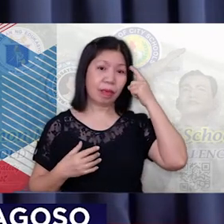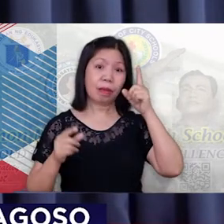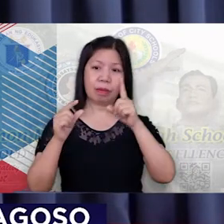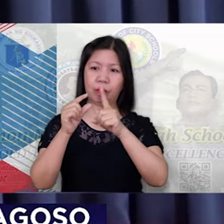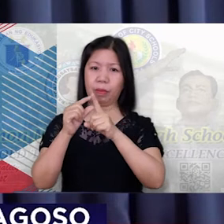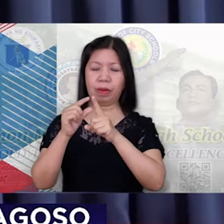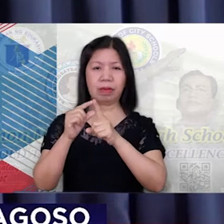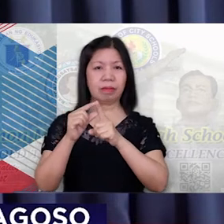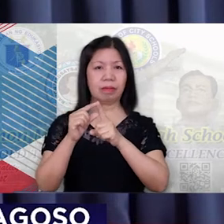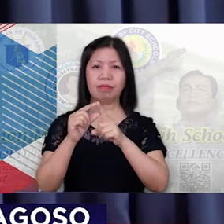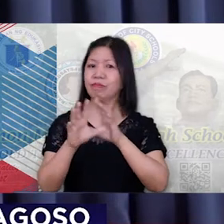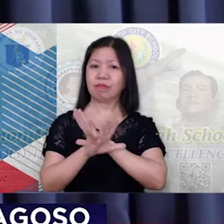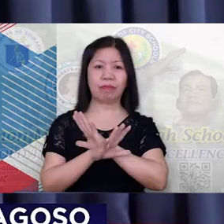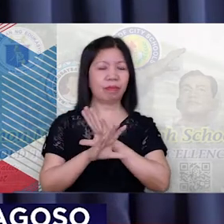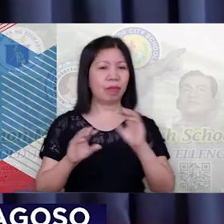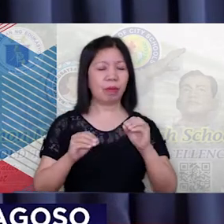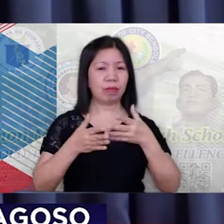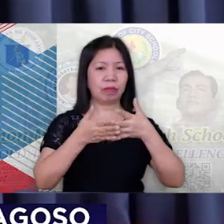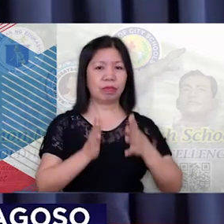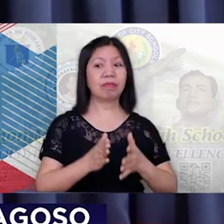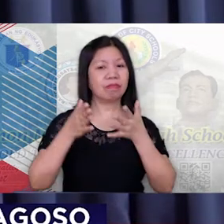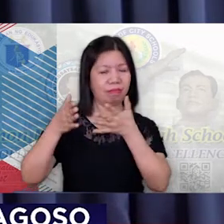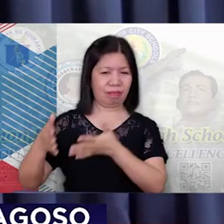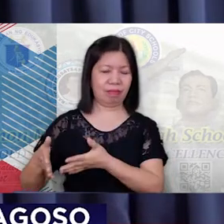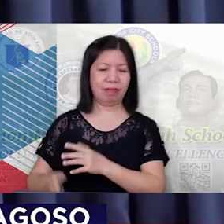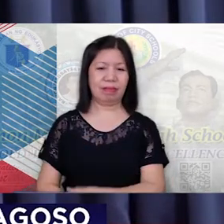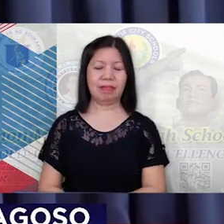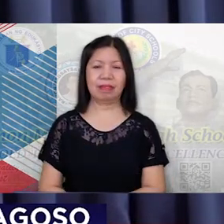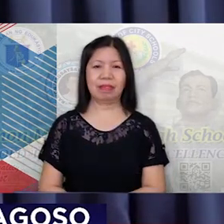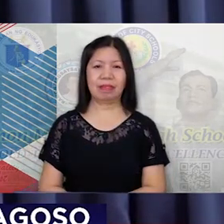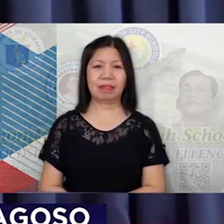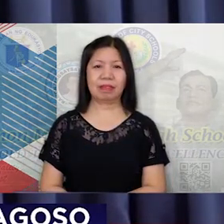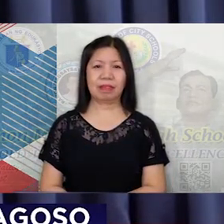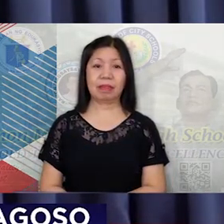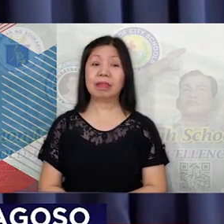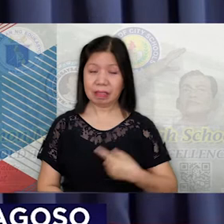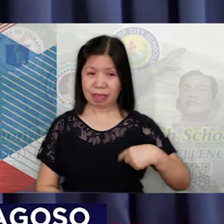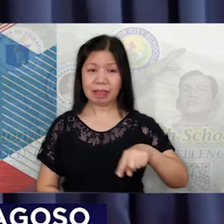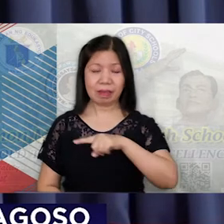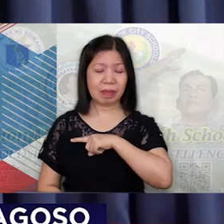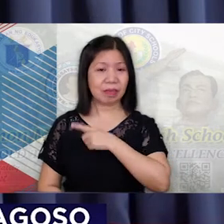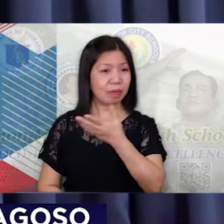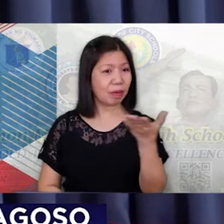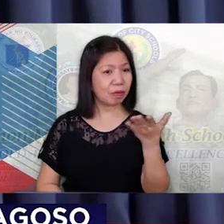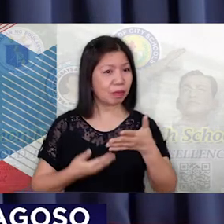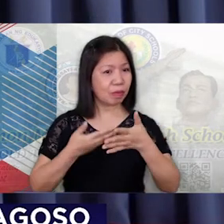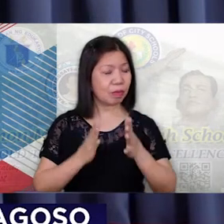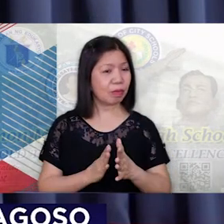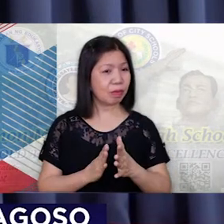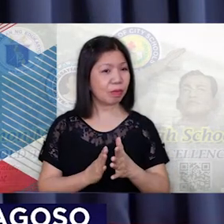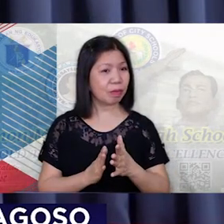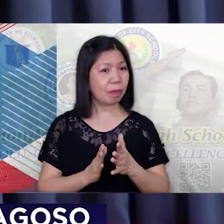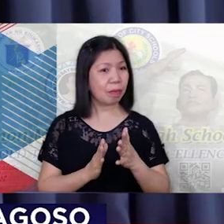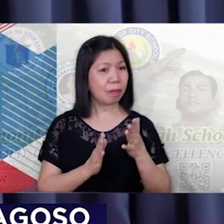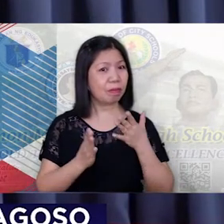katagang no student left behind. Sa ating mga estudyante, tiyak na